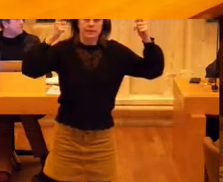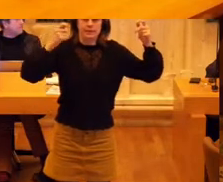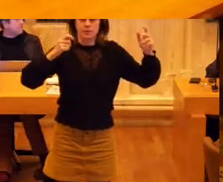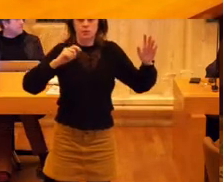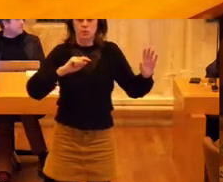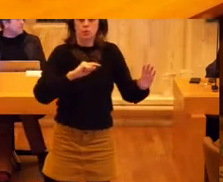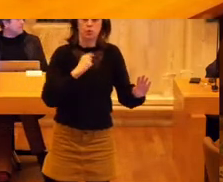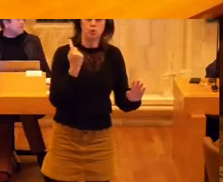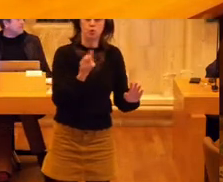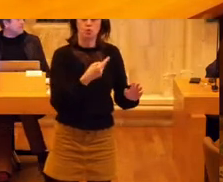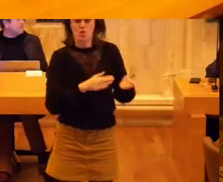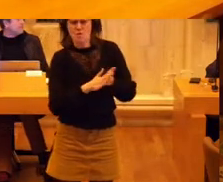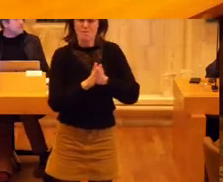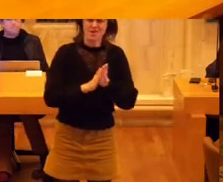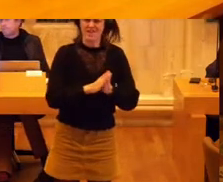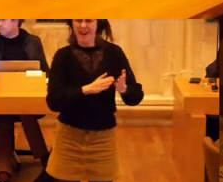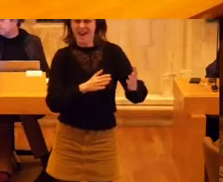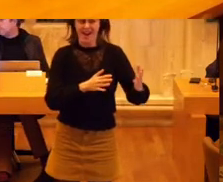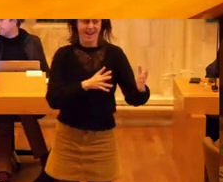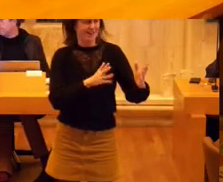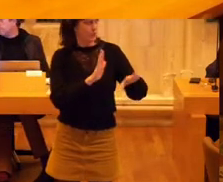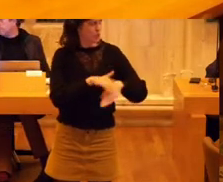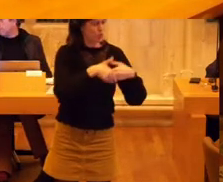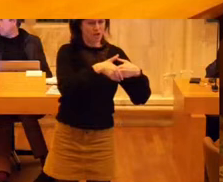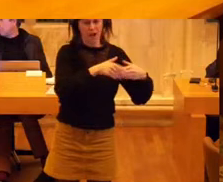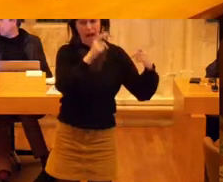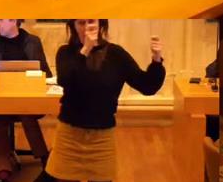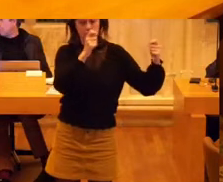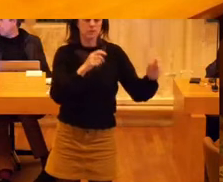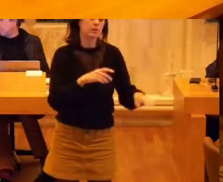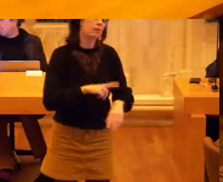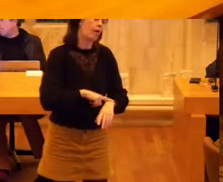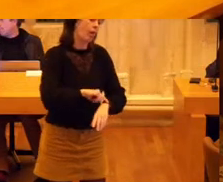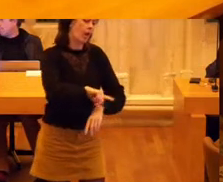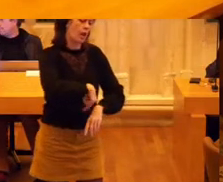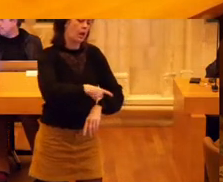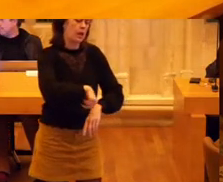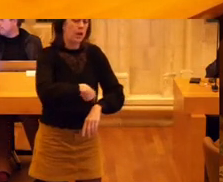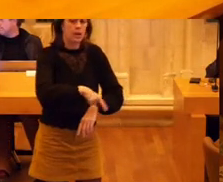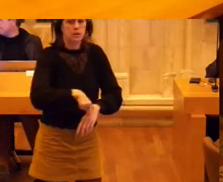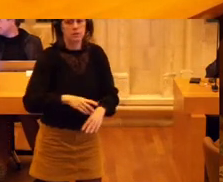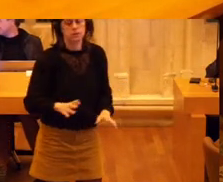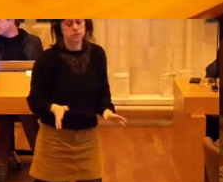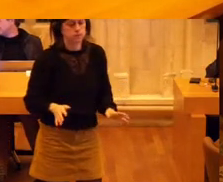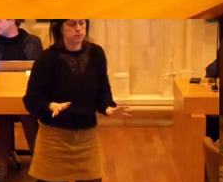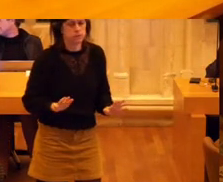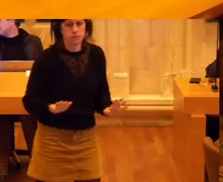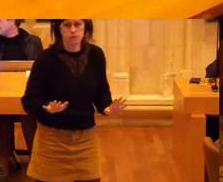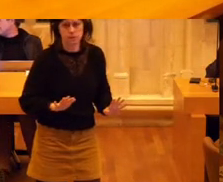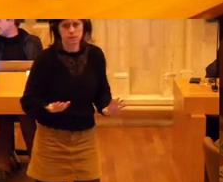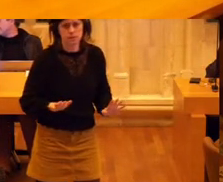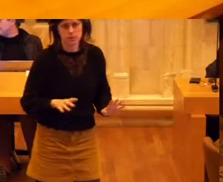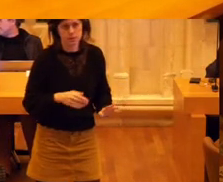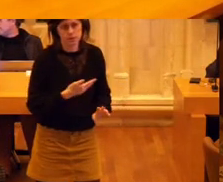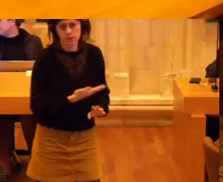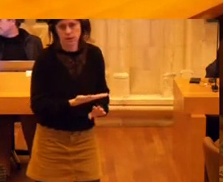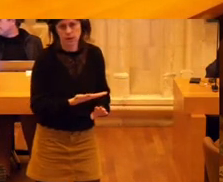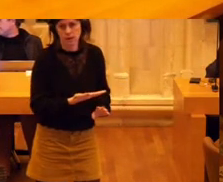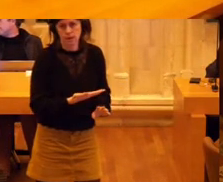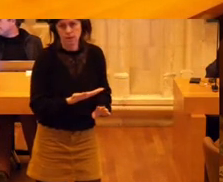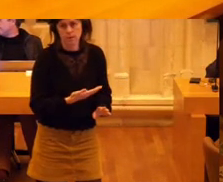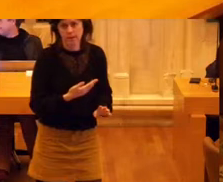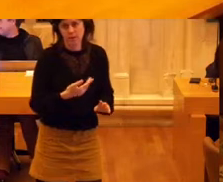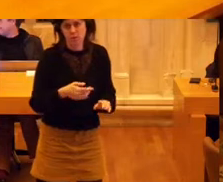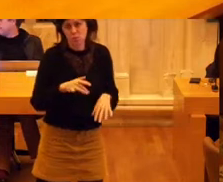vous sont extrêmement motivés, puisque, effectivement, mais on ne va pas y passer la soirée, parce que c'est un sujet, effectivement, qu'on a